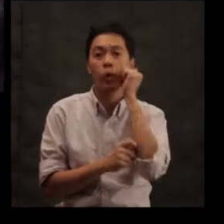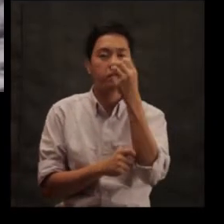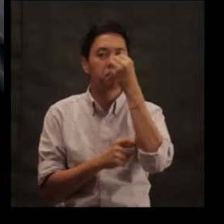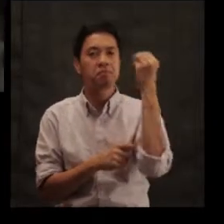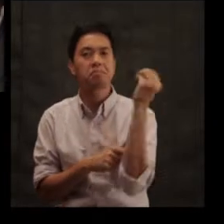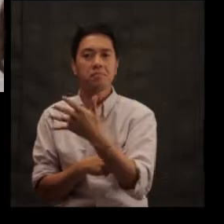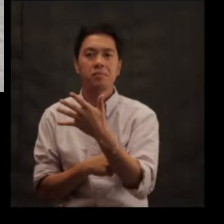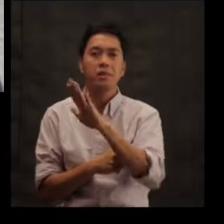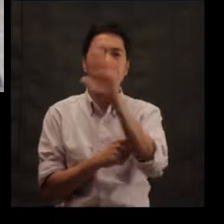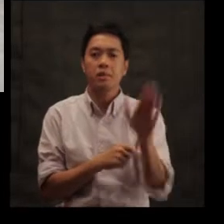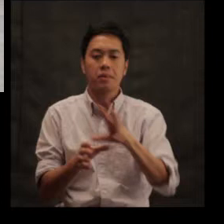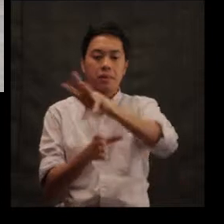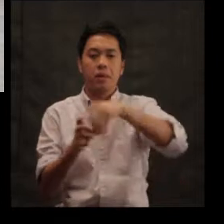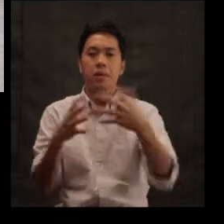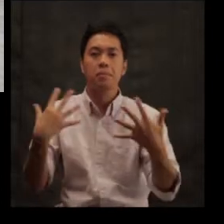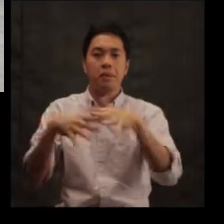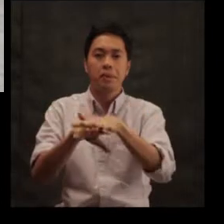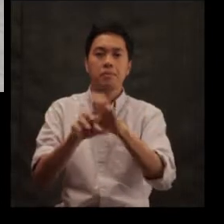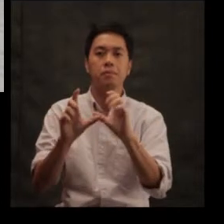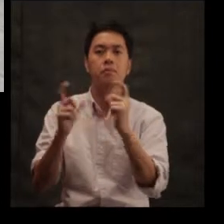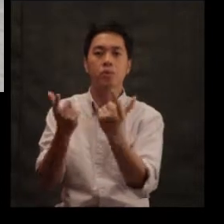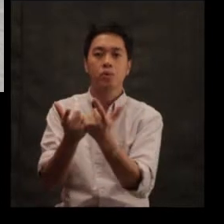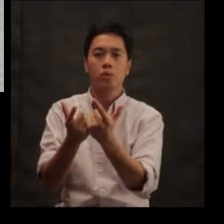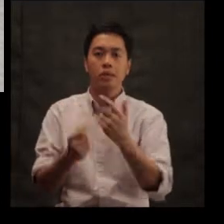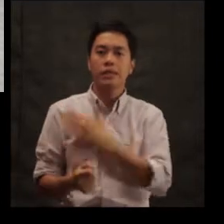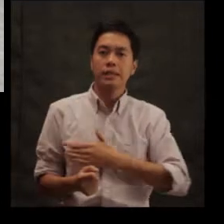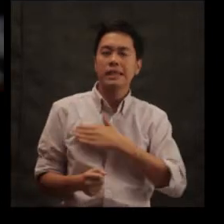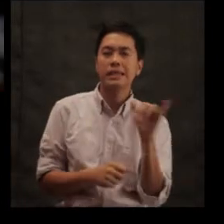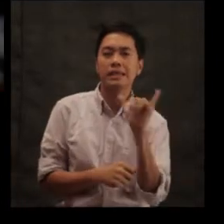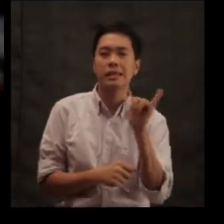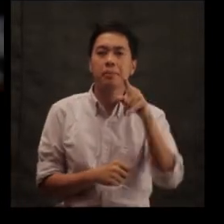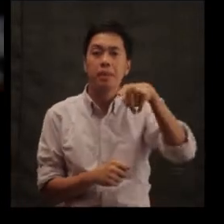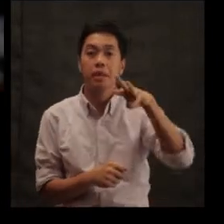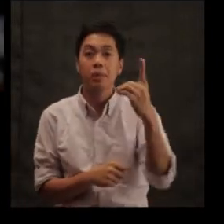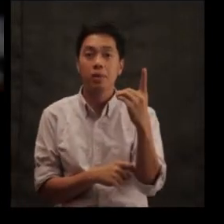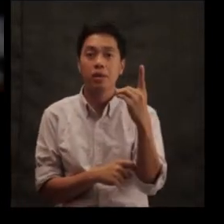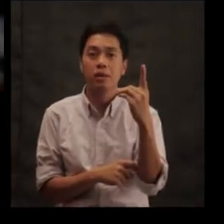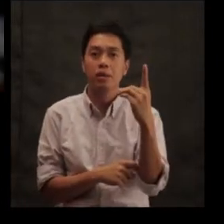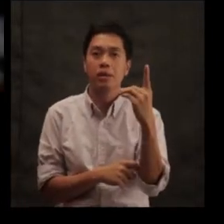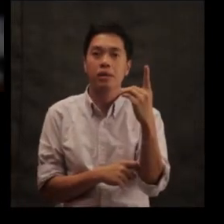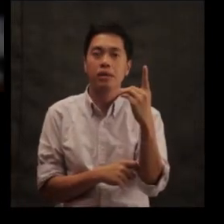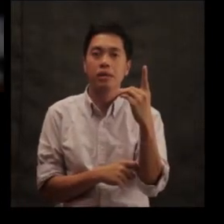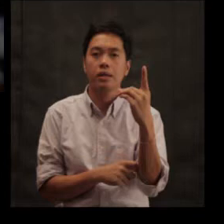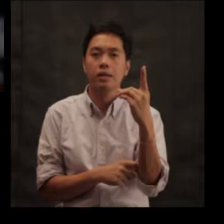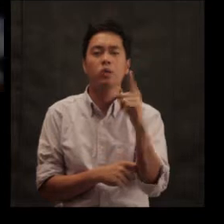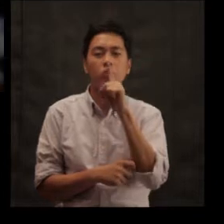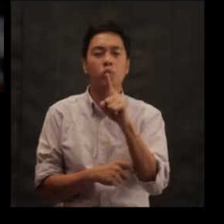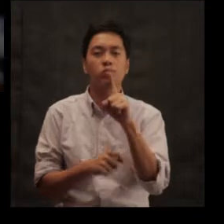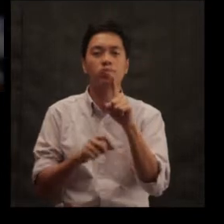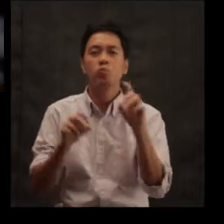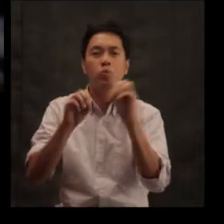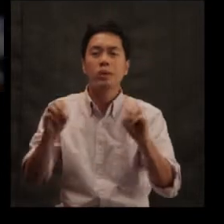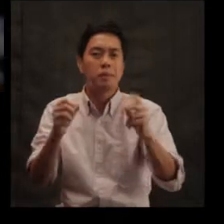hindi pinapansin, hindi pinakikinggan, at hindi ibinibilang sa kalahatan. I would like to put it as persons with disabilities